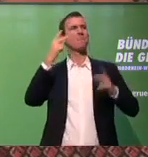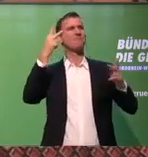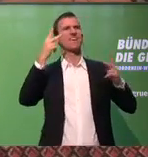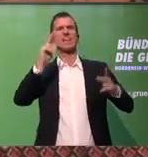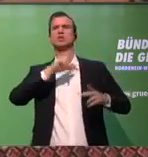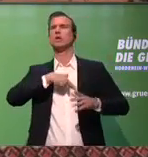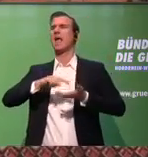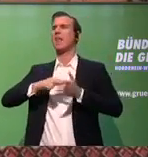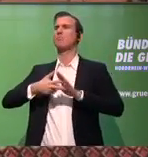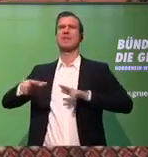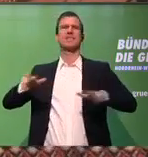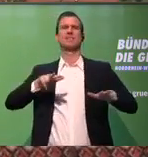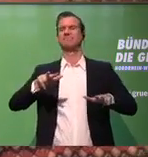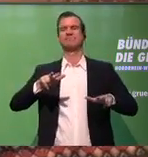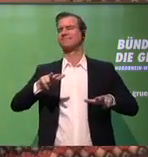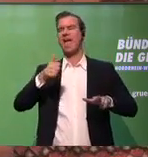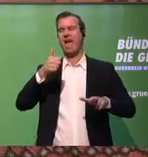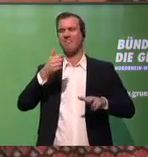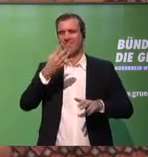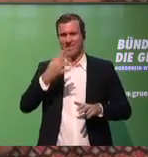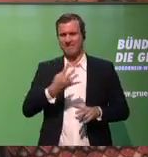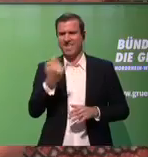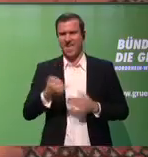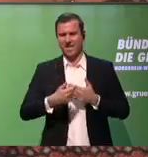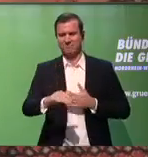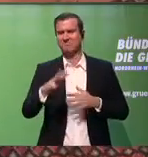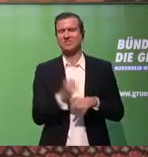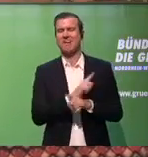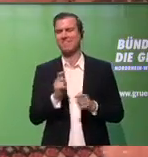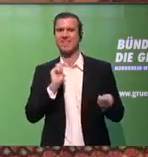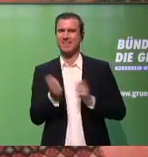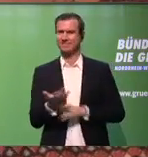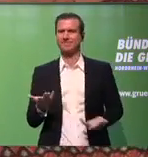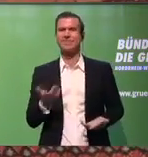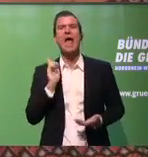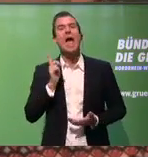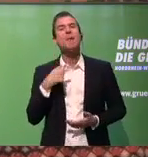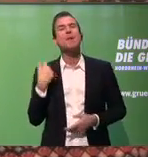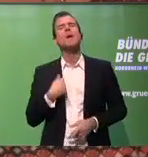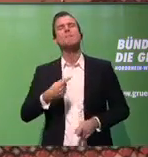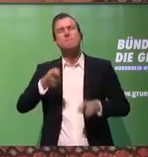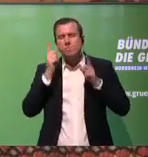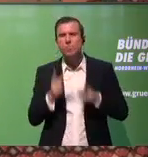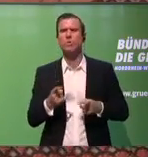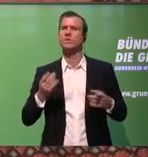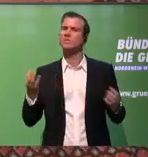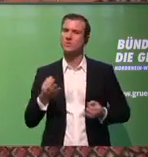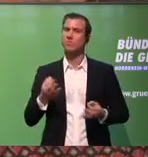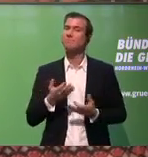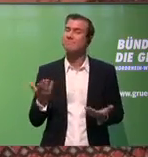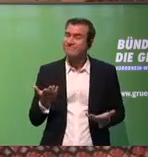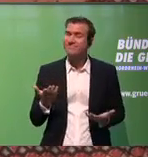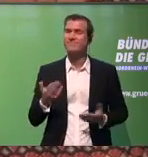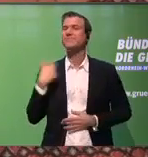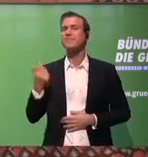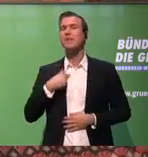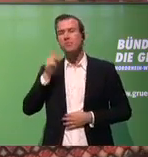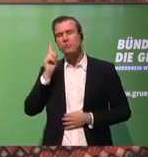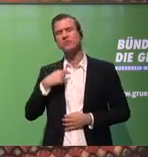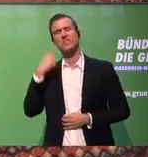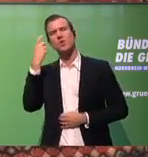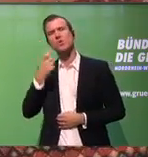der Sozialpolitik machen können. Aber was wir machen müssen, das ist, wir müssen dafür sorgen, dass